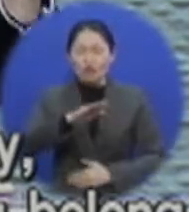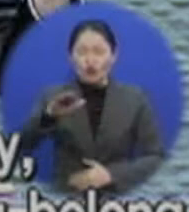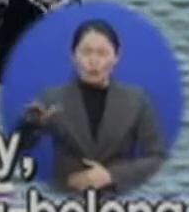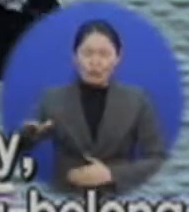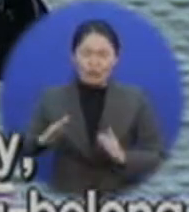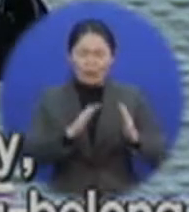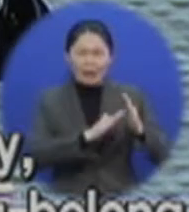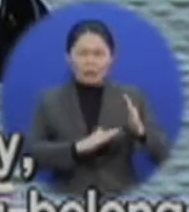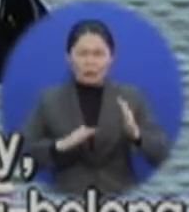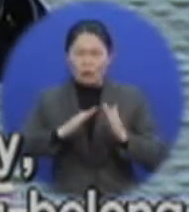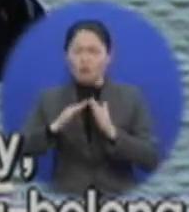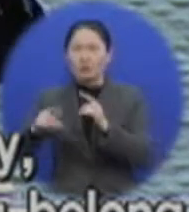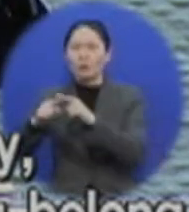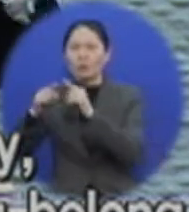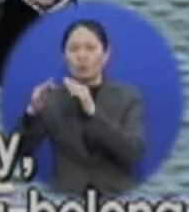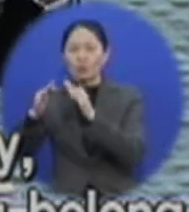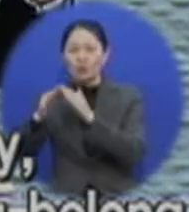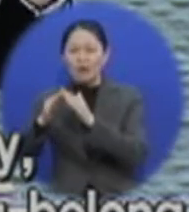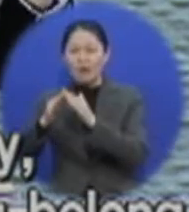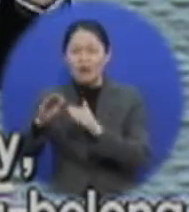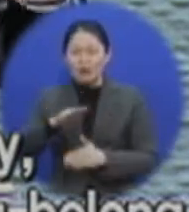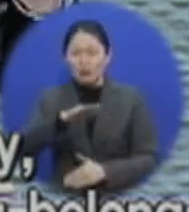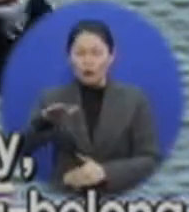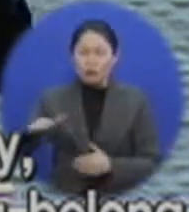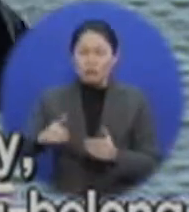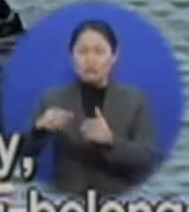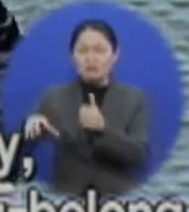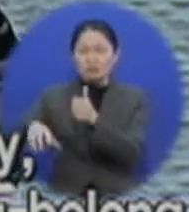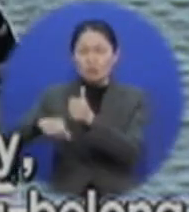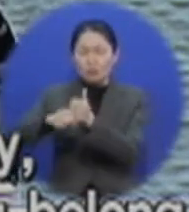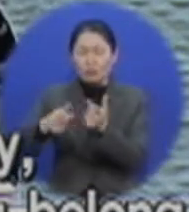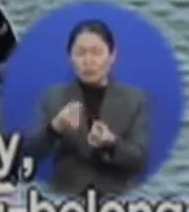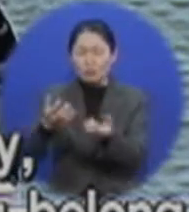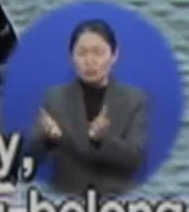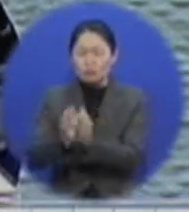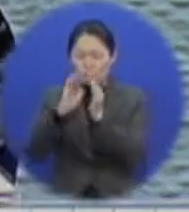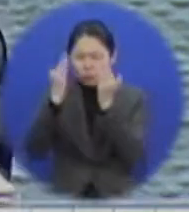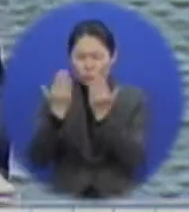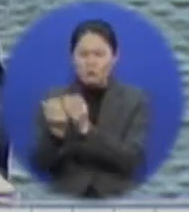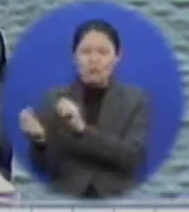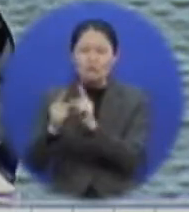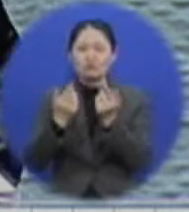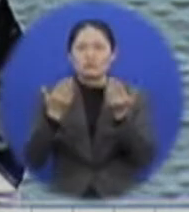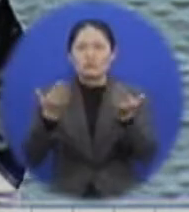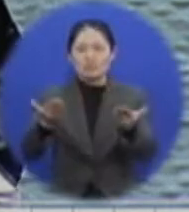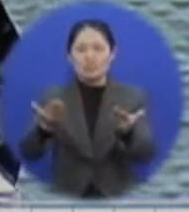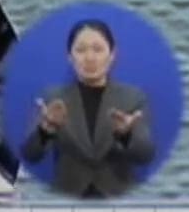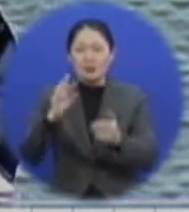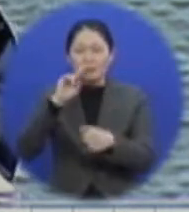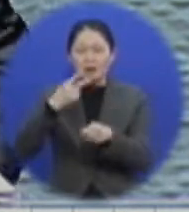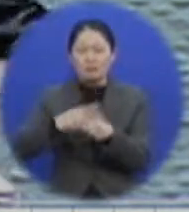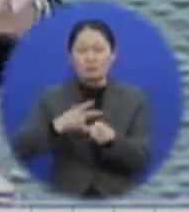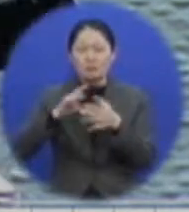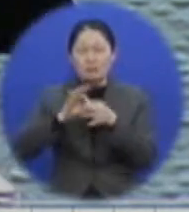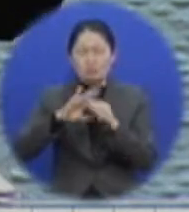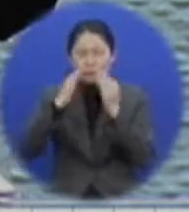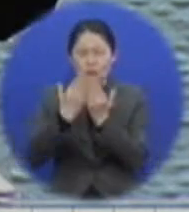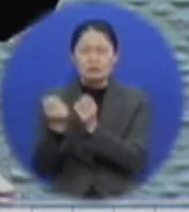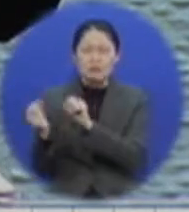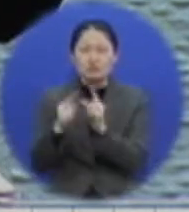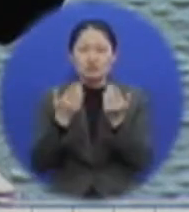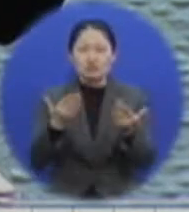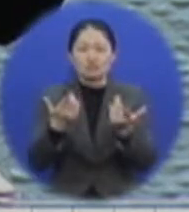여러분이 교회 여러분의 속한 공동체 다 살려 냅니다 사도바울 통해서 다 살린 가죠 사도 바울이